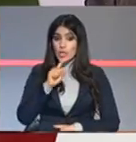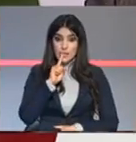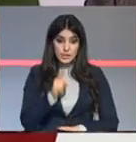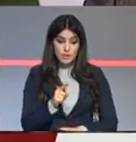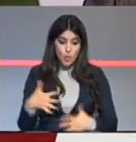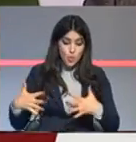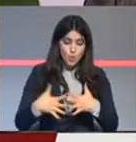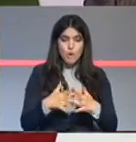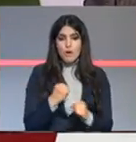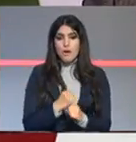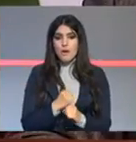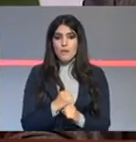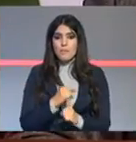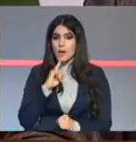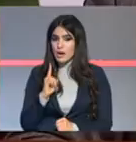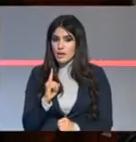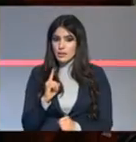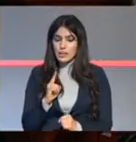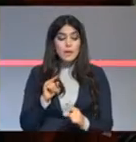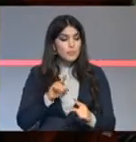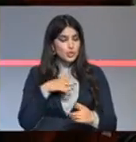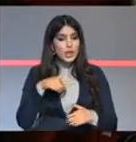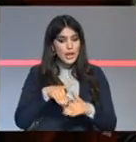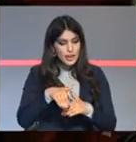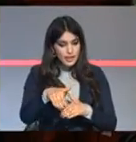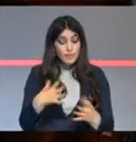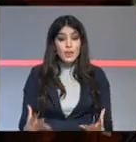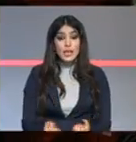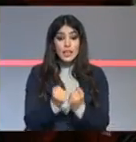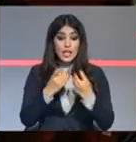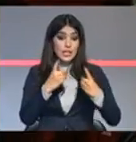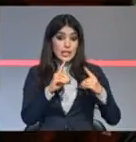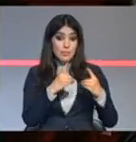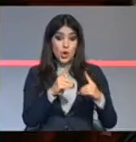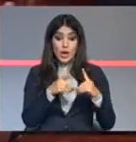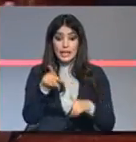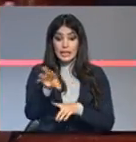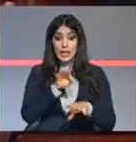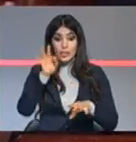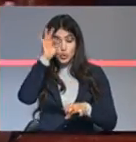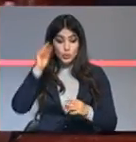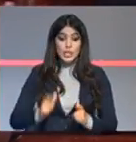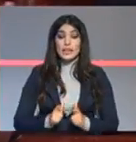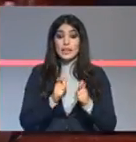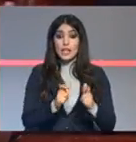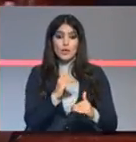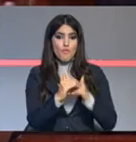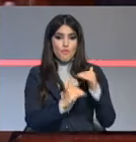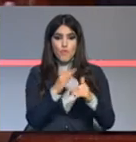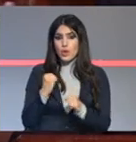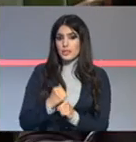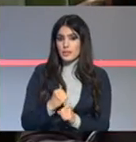إلى توحيد الجهود والطاقات لترجمة المسار الديمقراطي الذي اختارته تونس إلى خلق فرص للتنمية